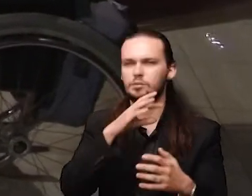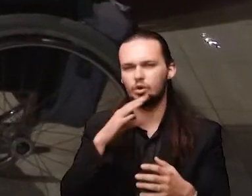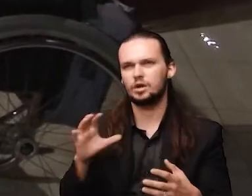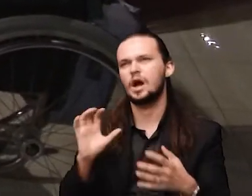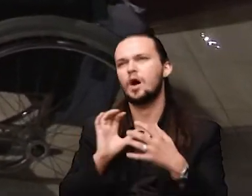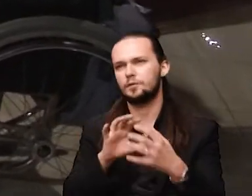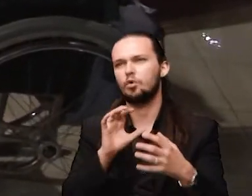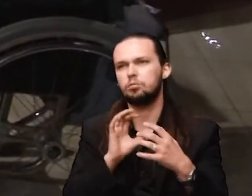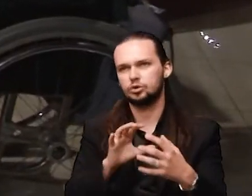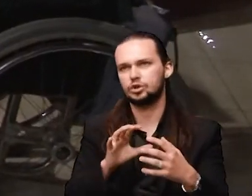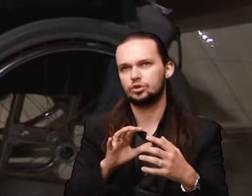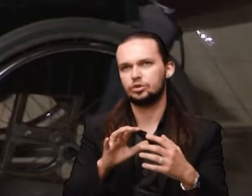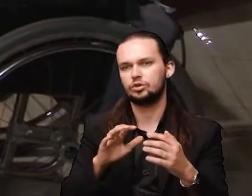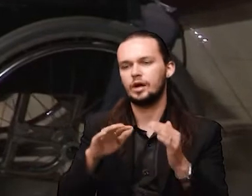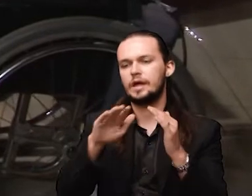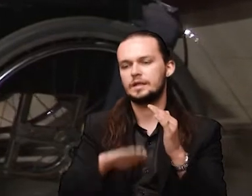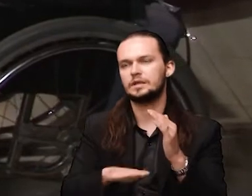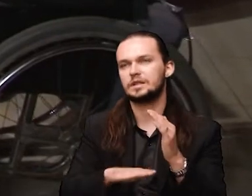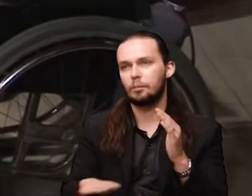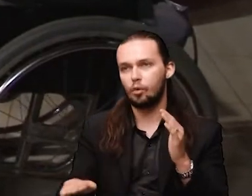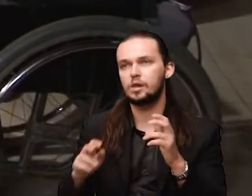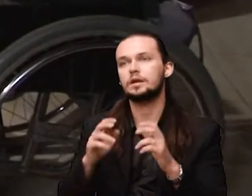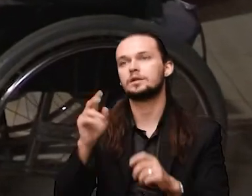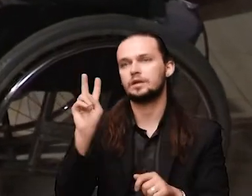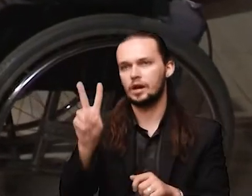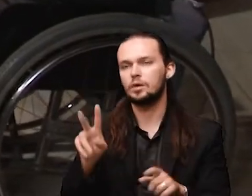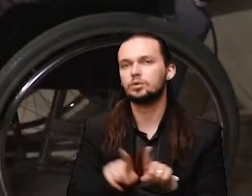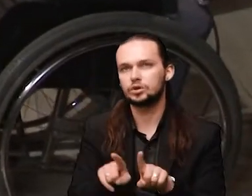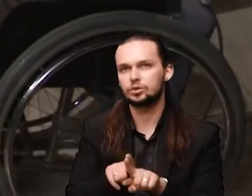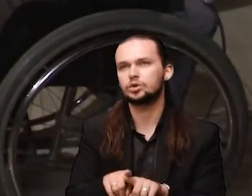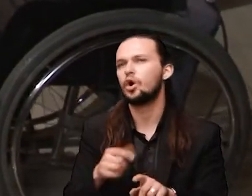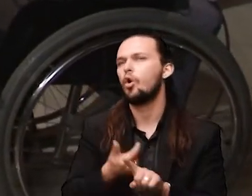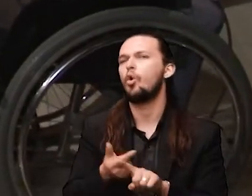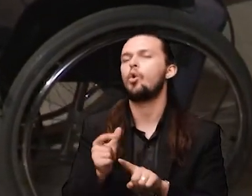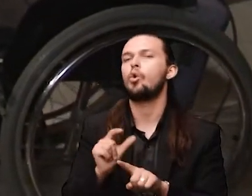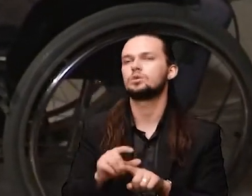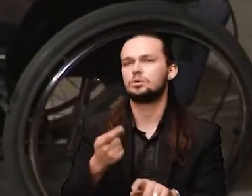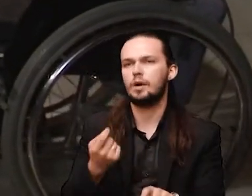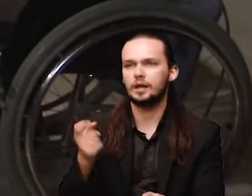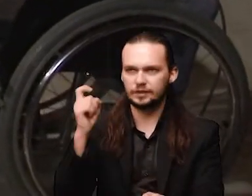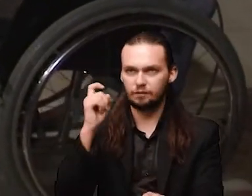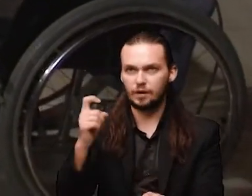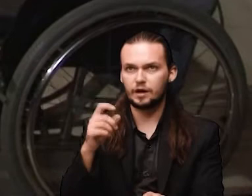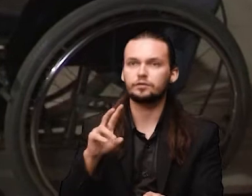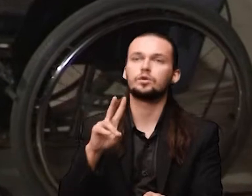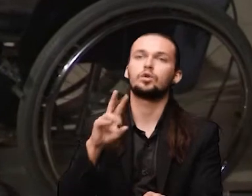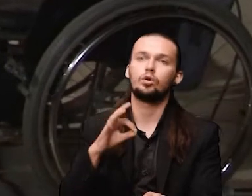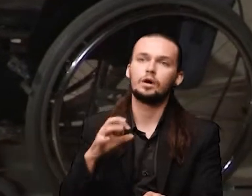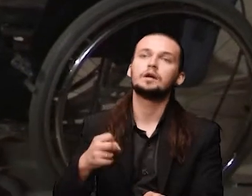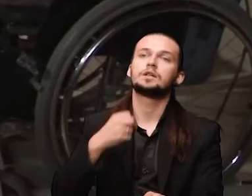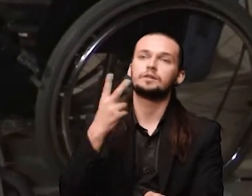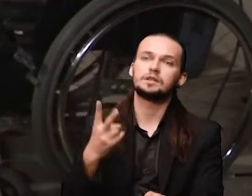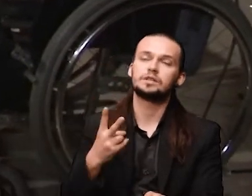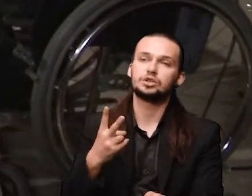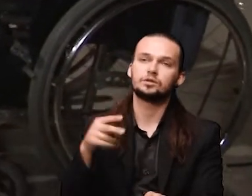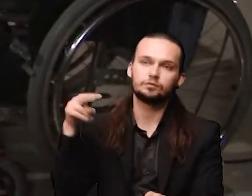уже низкопольные, 33% троллейбусов низкопольные, ну, мало очень трамваев. Но к 2015